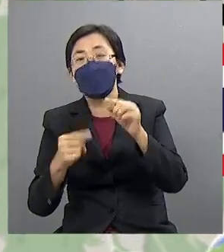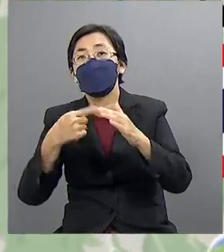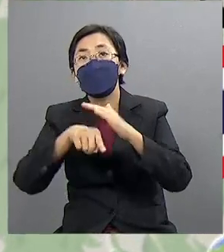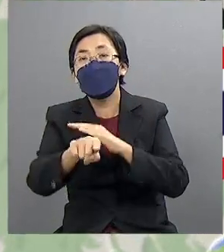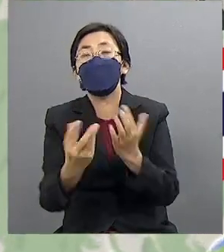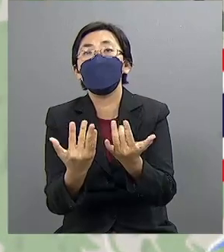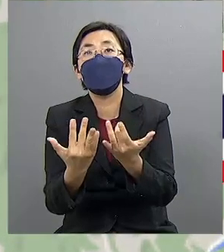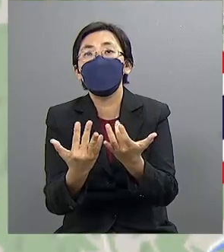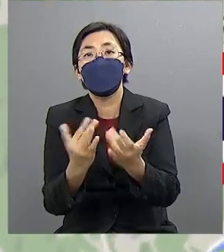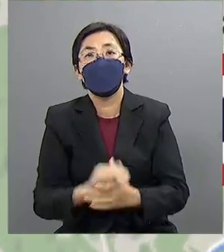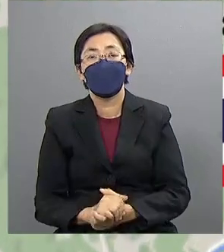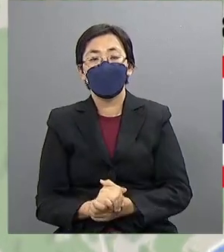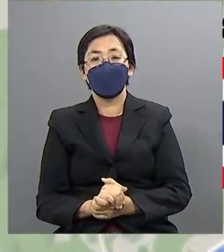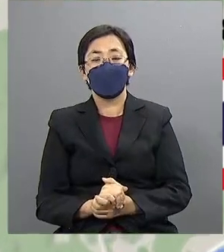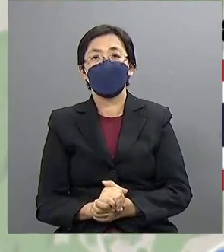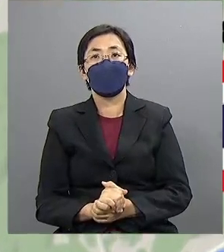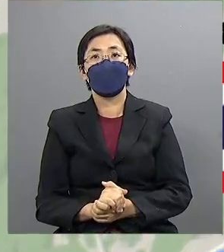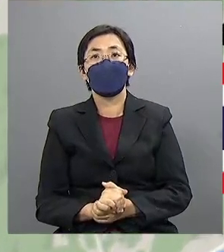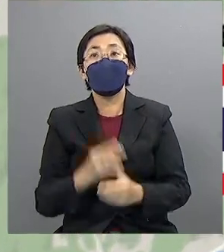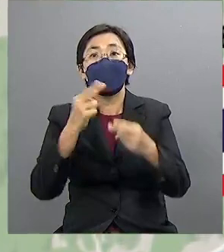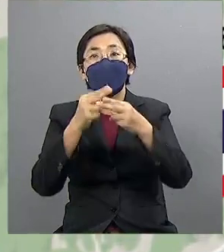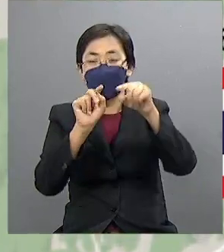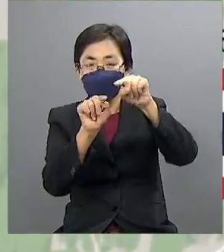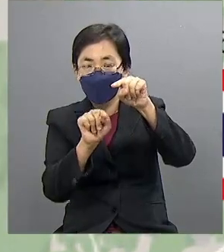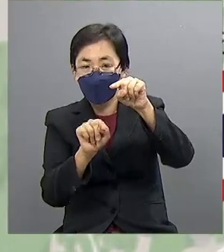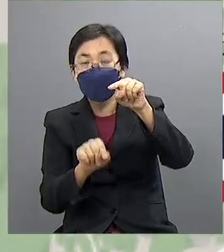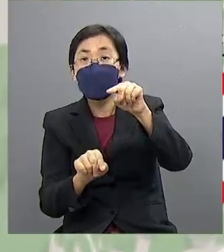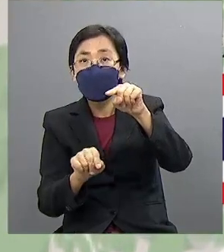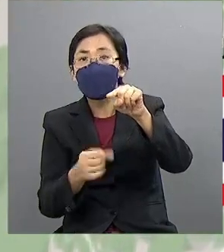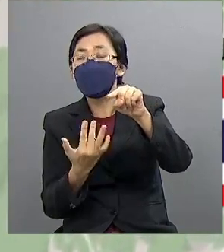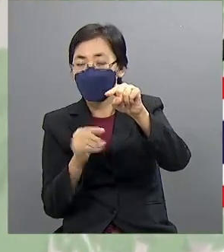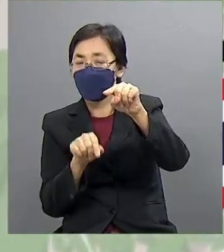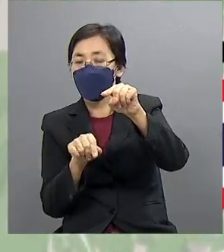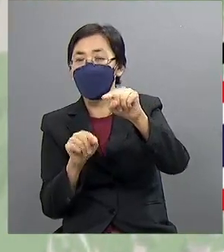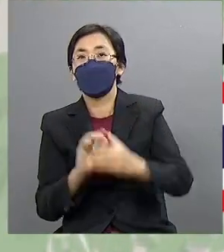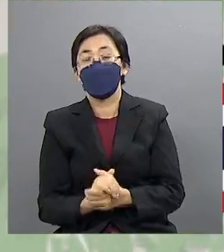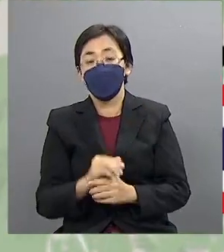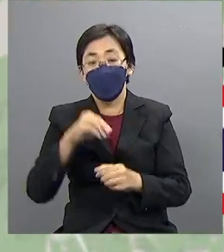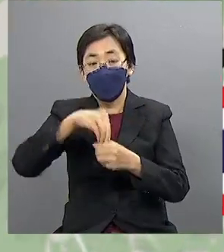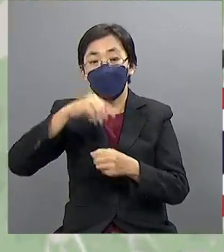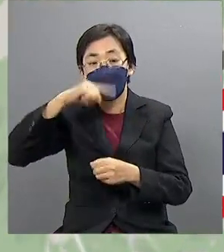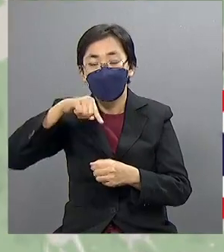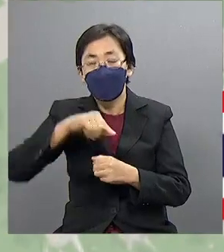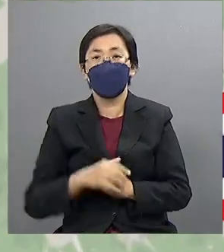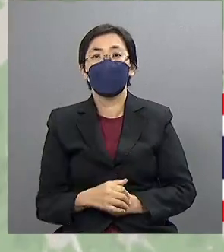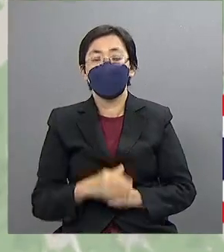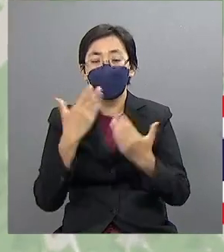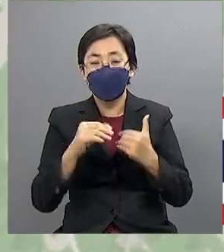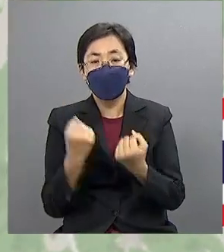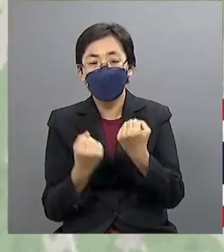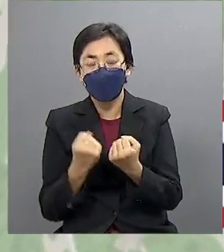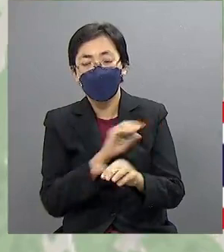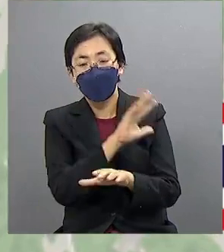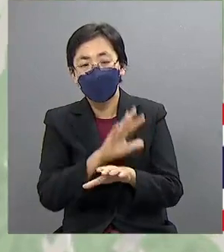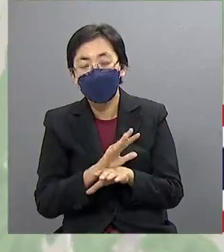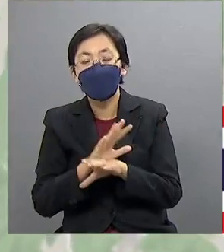ห้วยปักษ์คาบ้านหนองไผ่หนองเก่าโดยป่ะค่าในฝั่งประเทศไทยเพื่อรอรถมารับเข้าทำงานที่จังหวัด